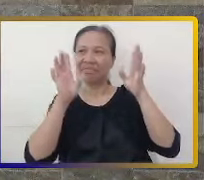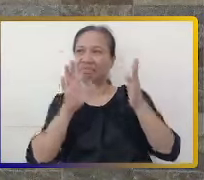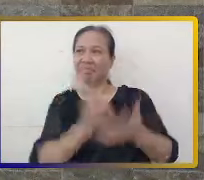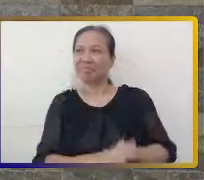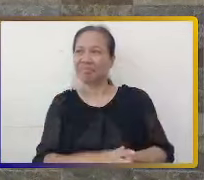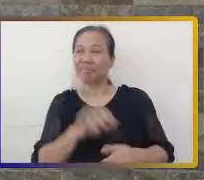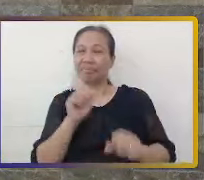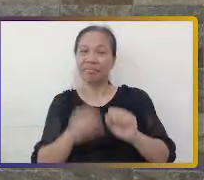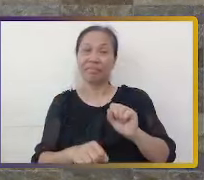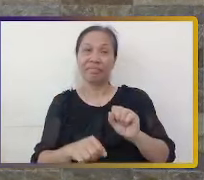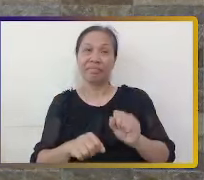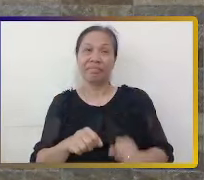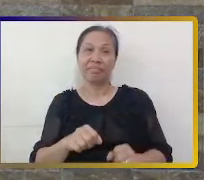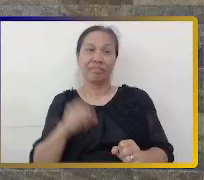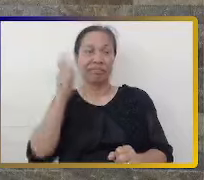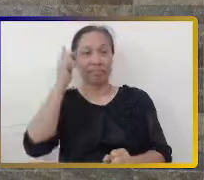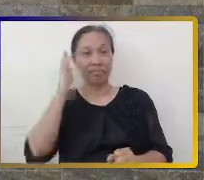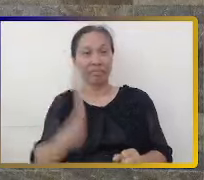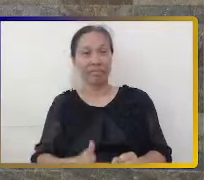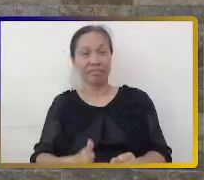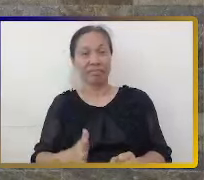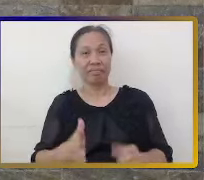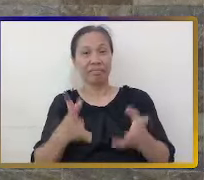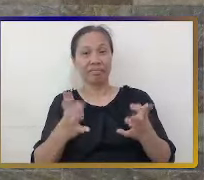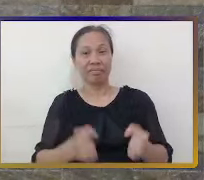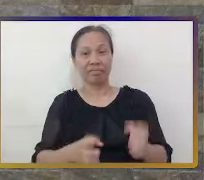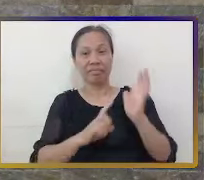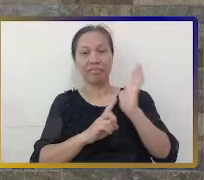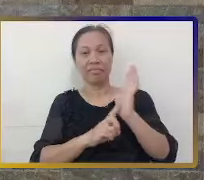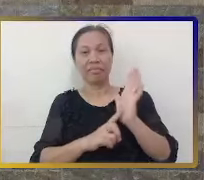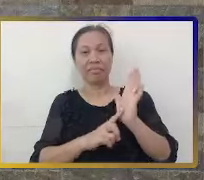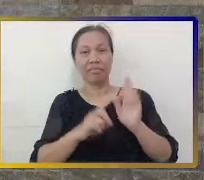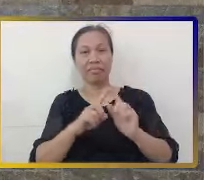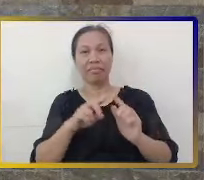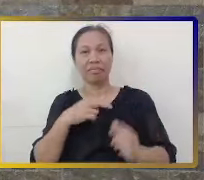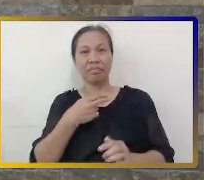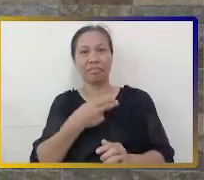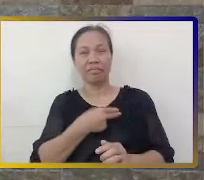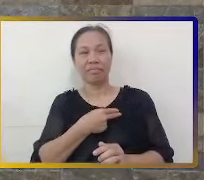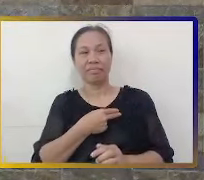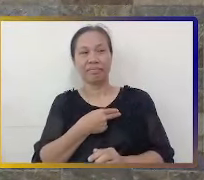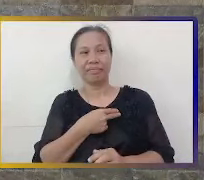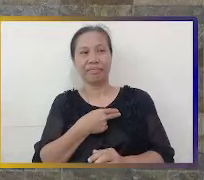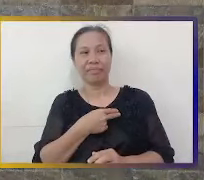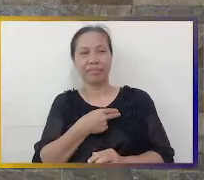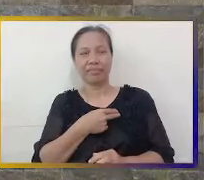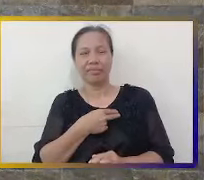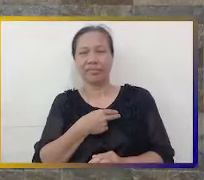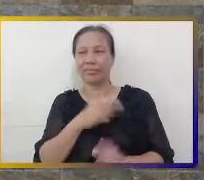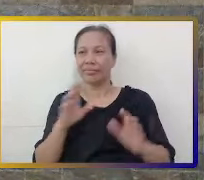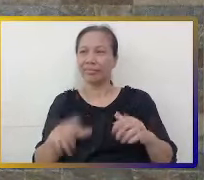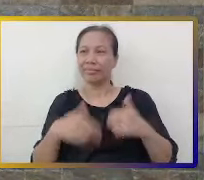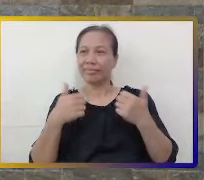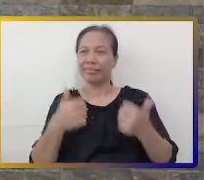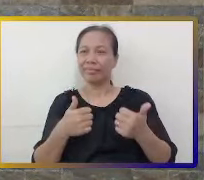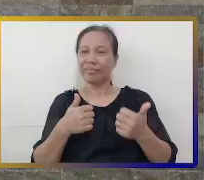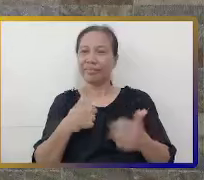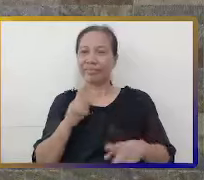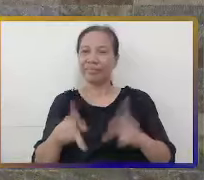gusto kong ipakita sa inyo m kapatid dito ang gusto kong makita sa ninyo rito is kung ano ang ginagawa